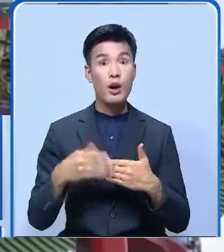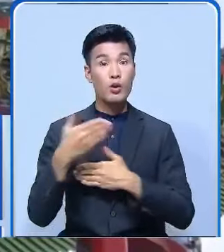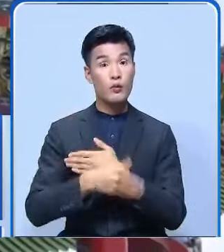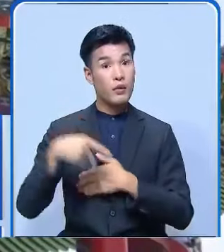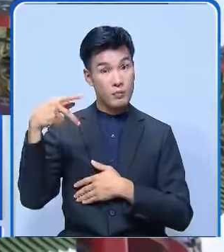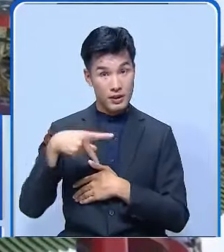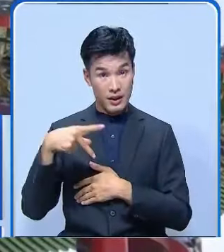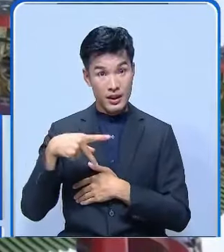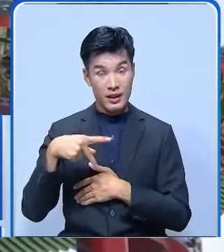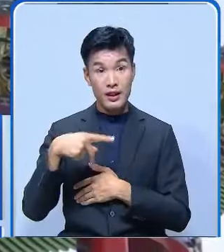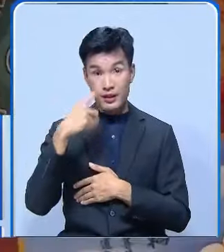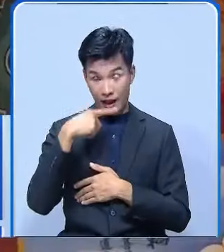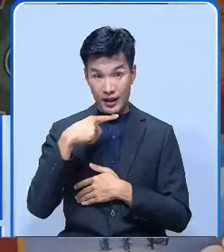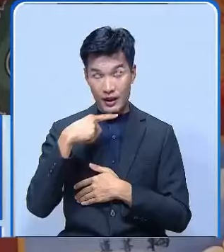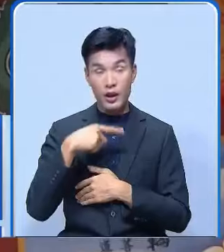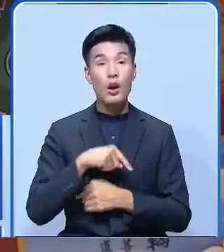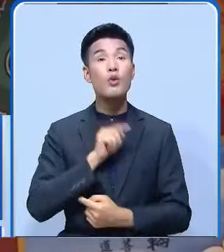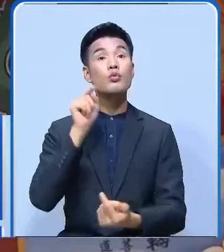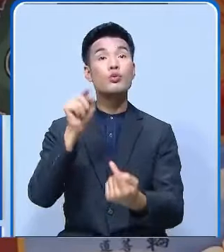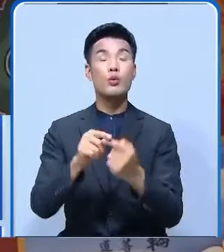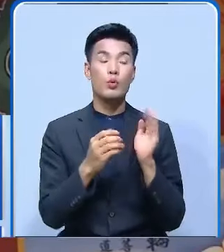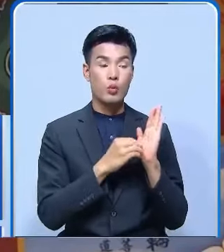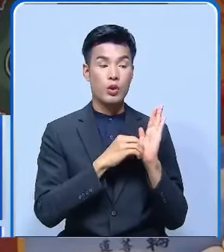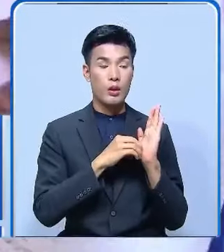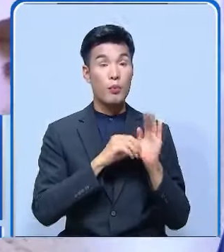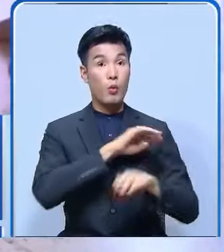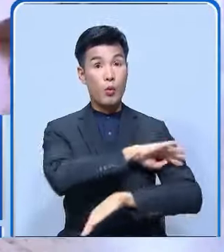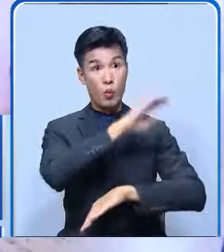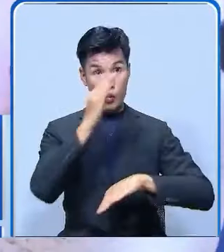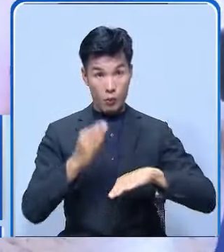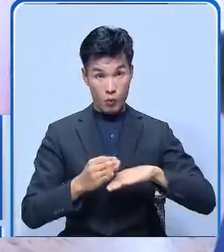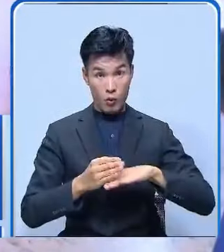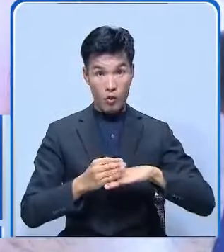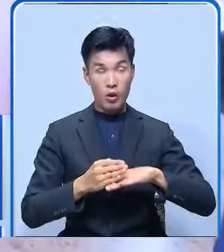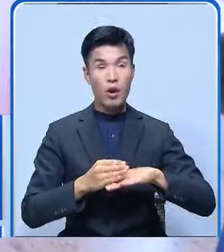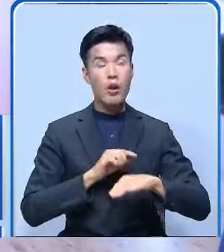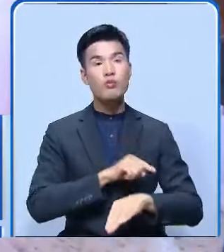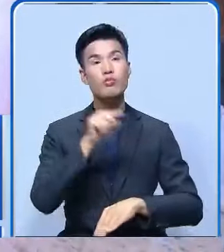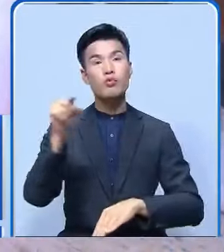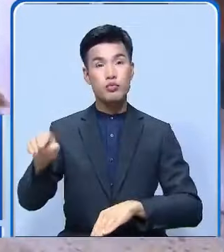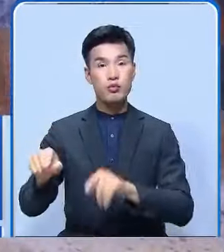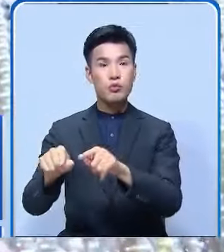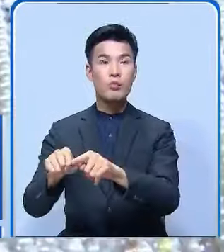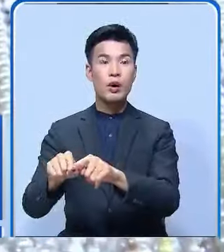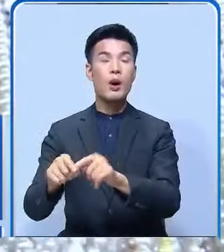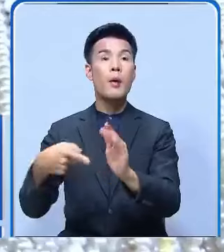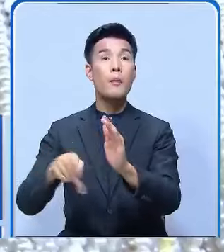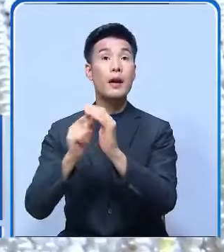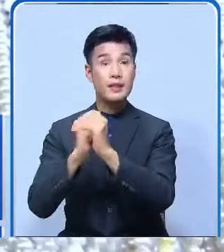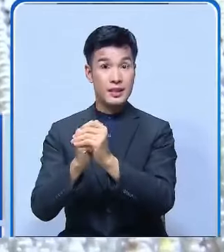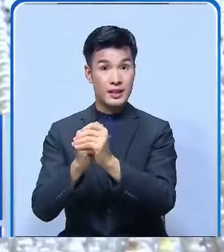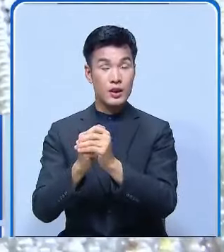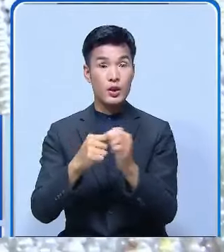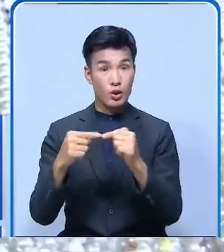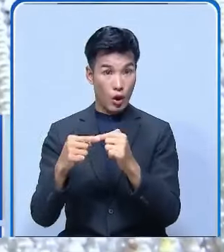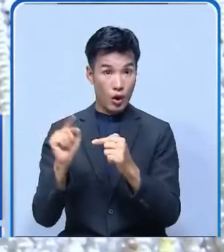การรถไฟแห่งประเทศไทยเส้นทางคือกรุงเทพหัวลำโพงไปถึงสถานีรถไฟกบิลบุรีเชื่อมต่อด้วยการเดินทางรถโดยสารส